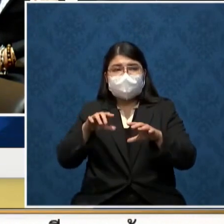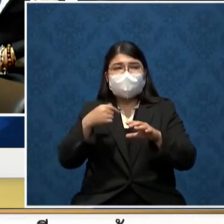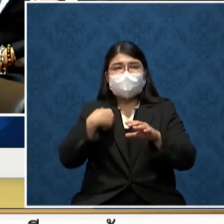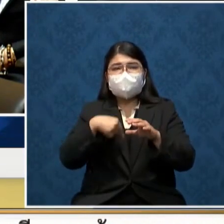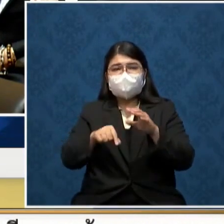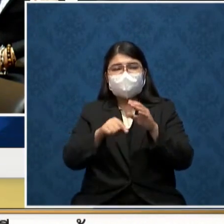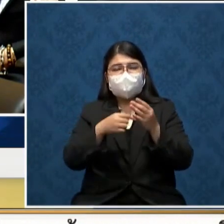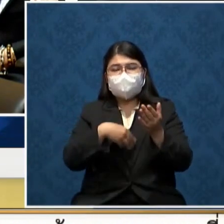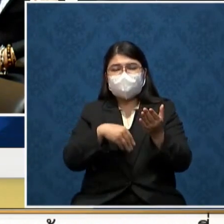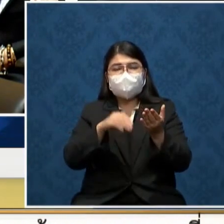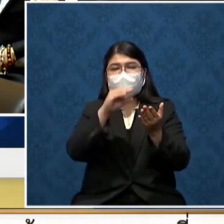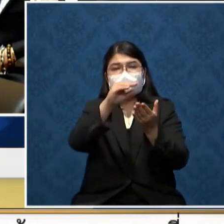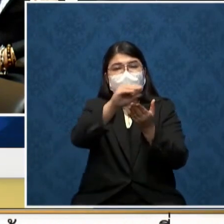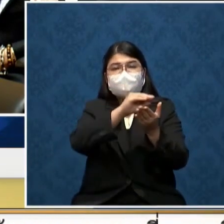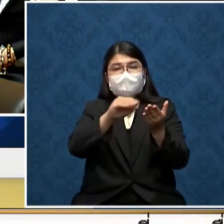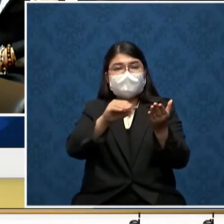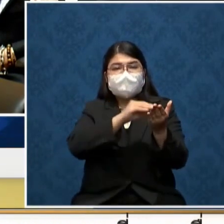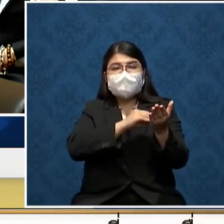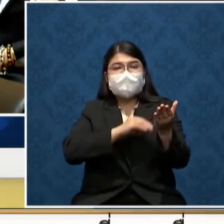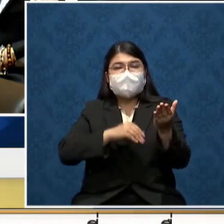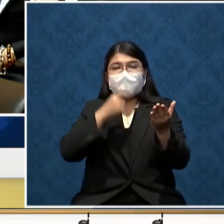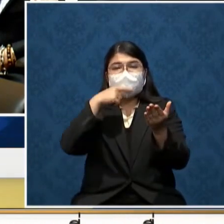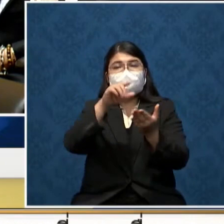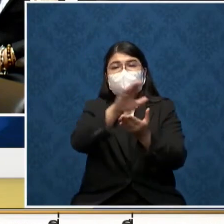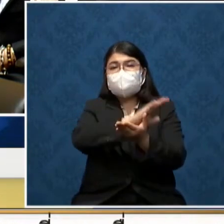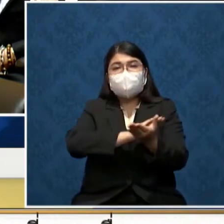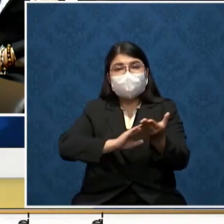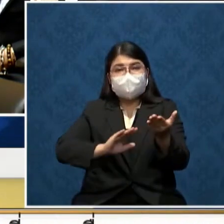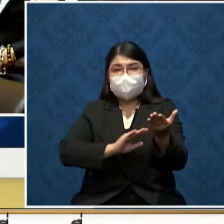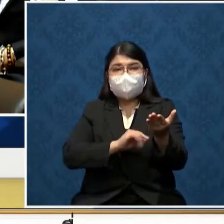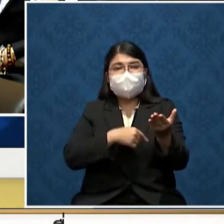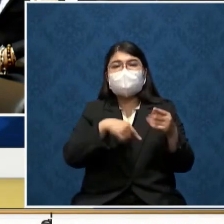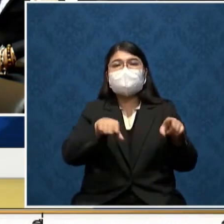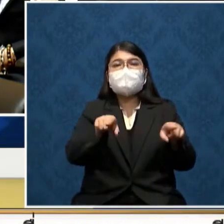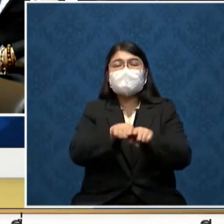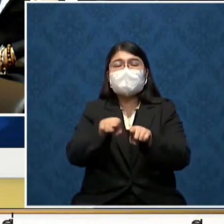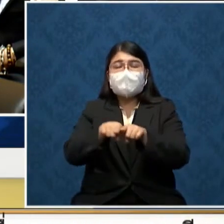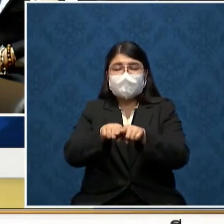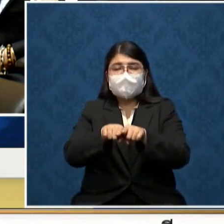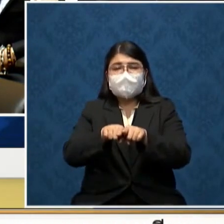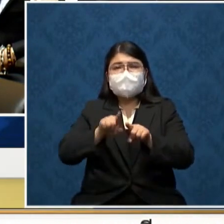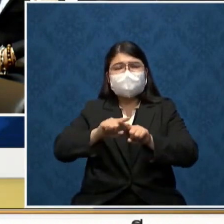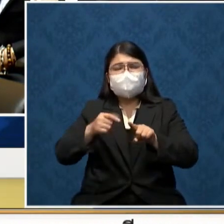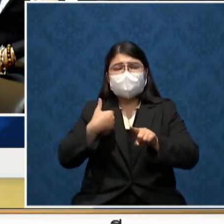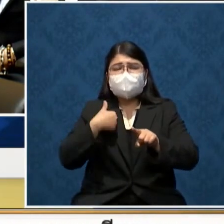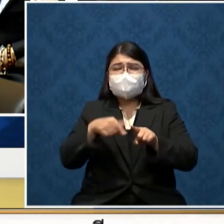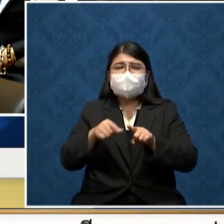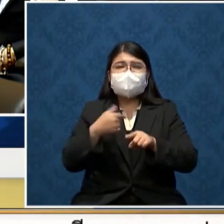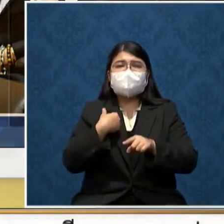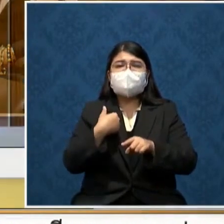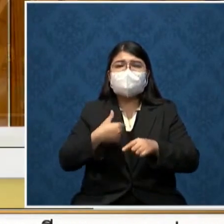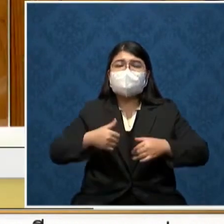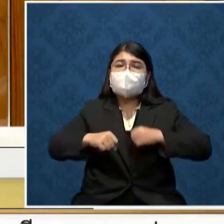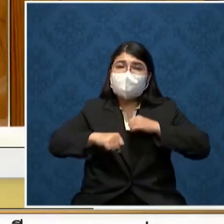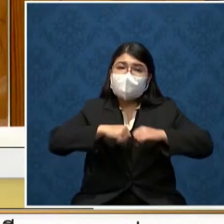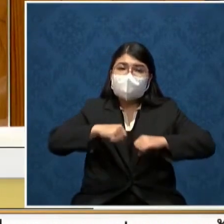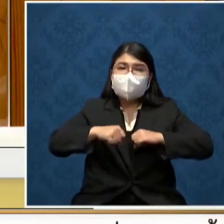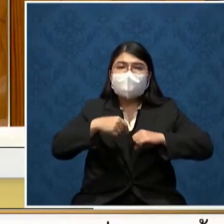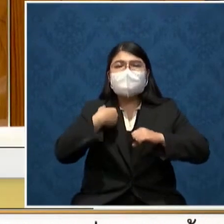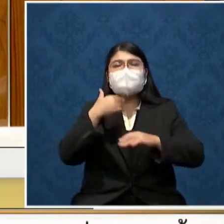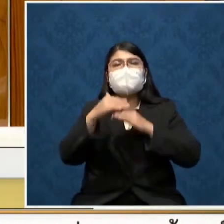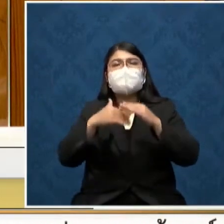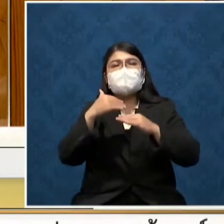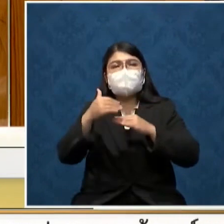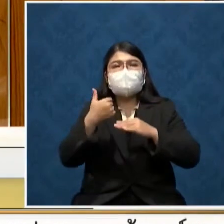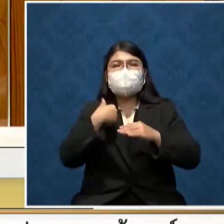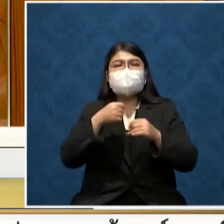ภาคของประเทศนะครับและในทุกภาคส่วนไม่ว่าจะเป็นเรื่องของการพัฒนาเยาวชนสร้างศักยภาพการแข่